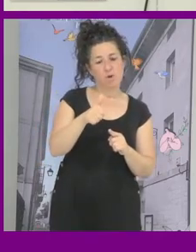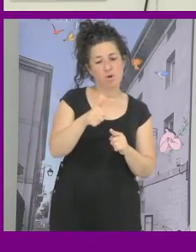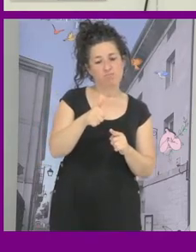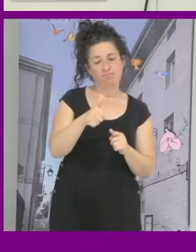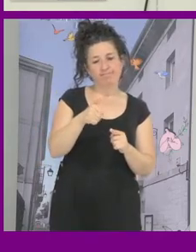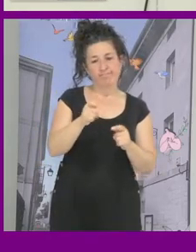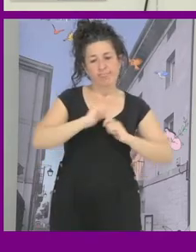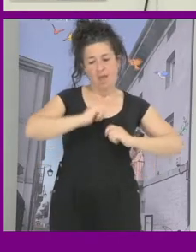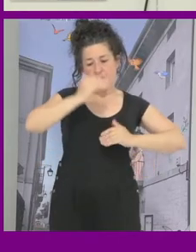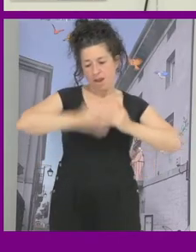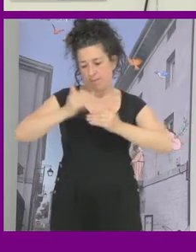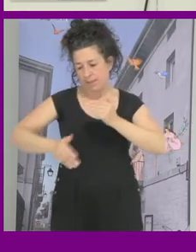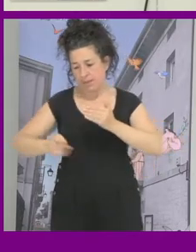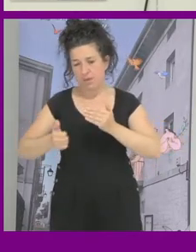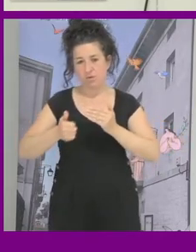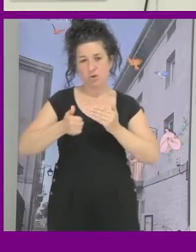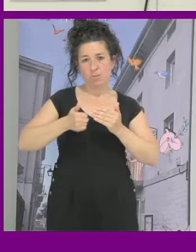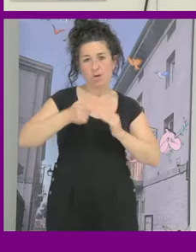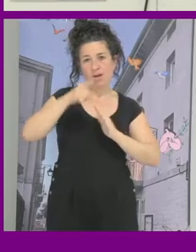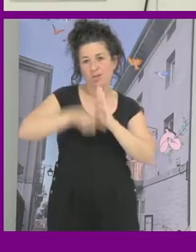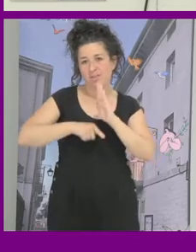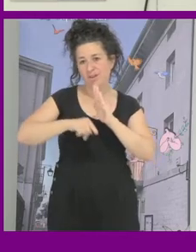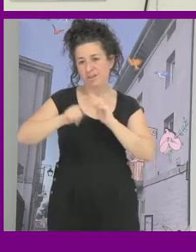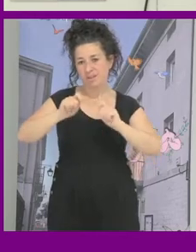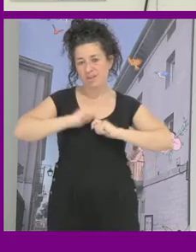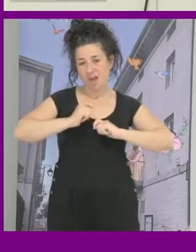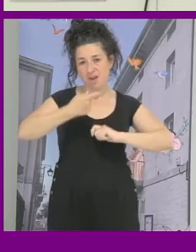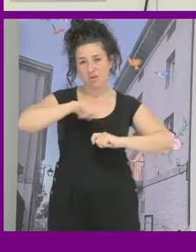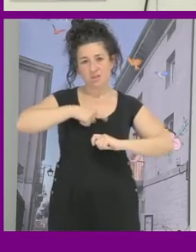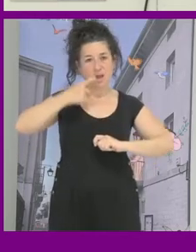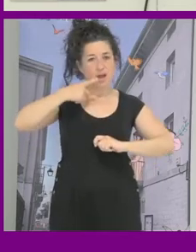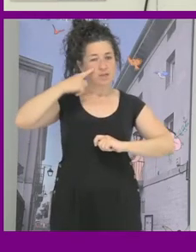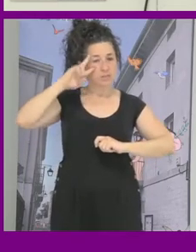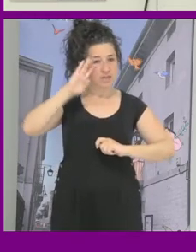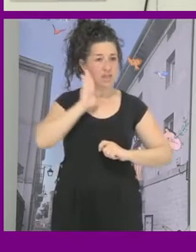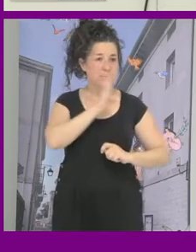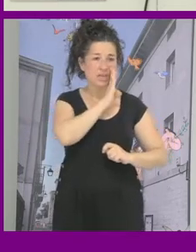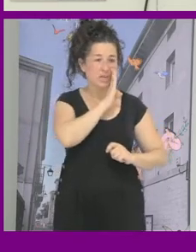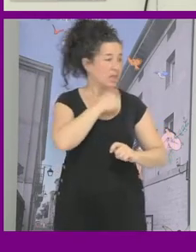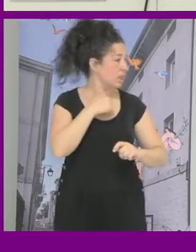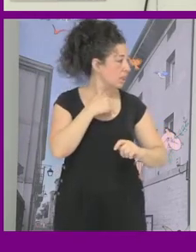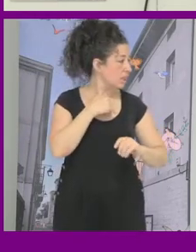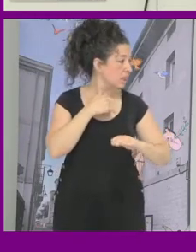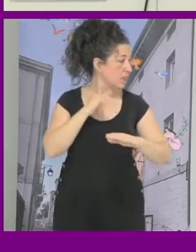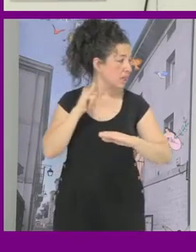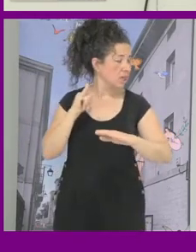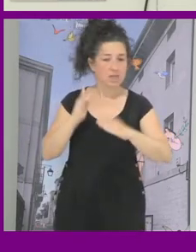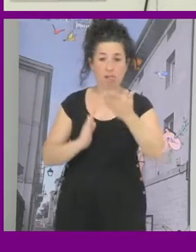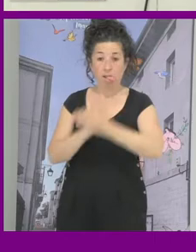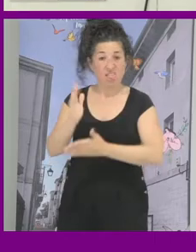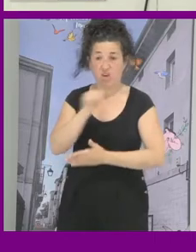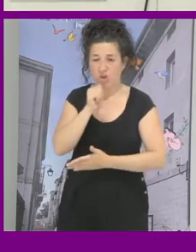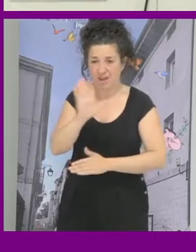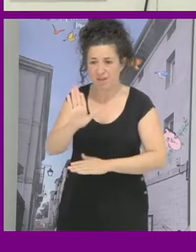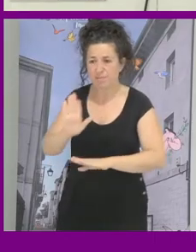edo baldintzatzen dutela gure amatasunaren esperientzia, bai? June, bai. Ez notu nahi interrumpidu